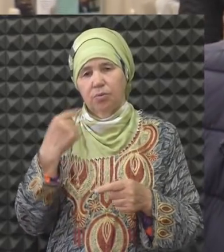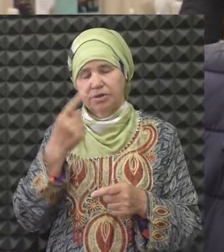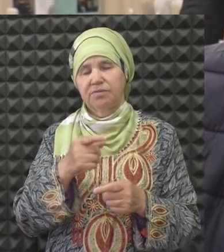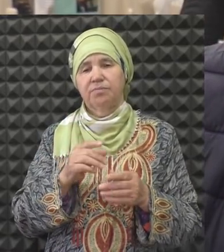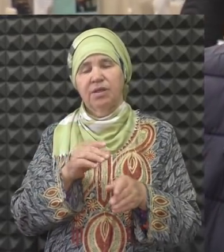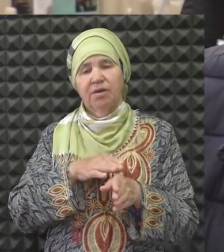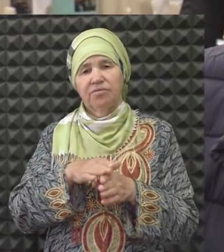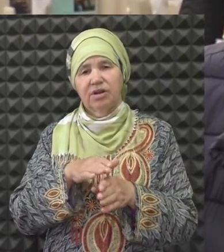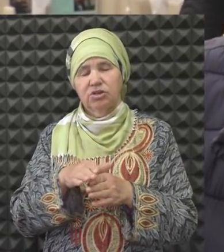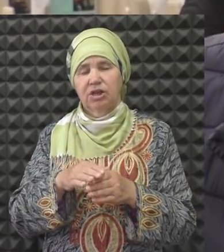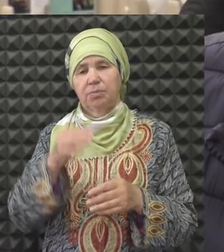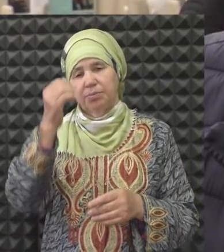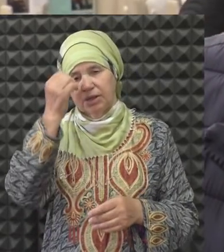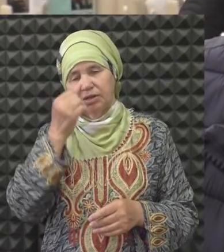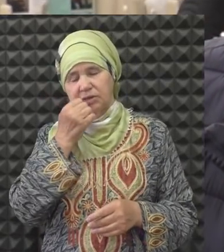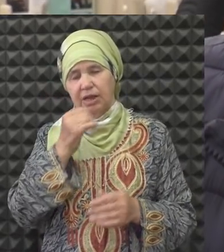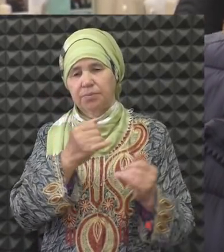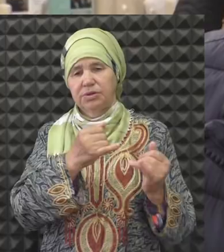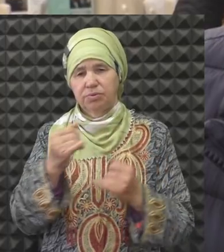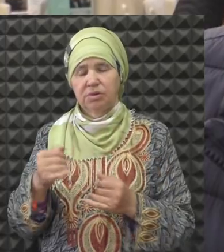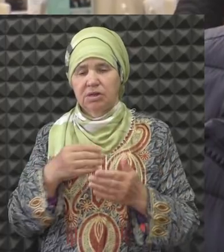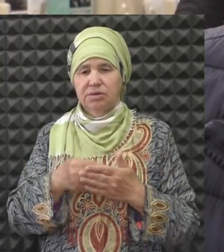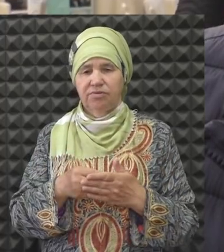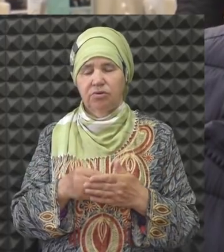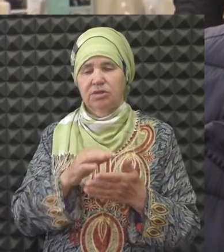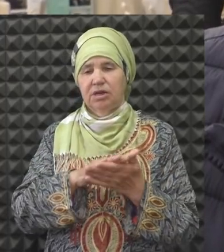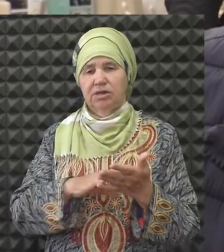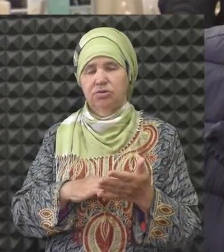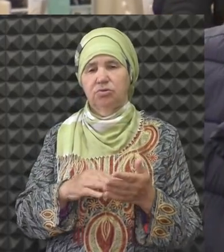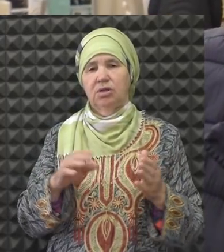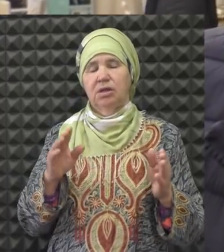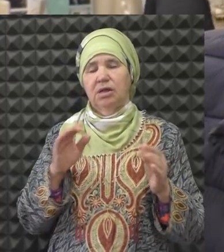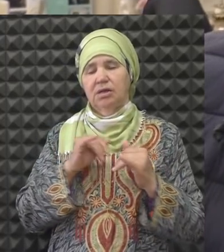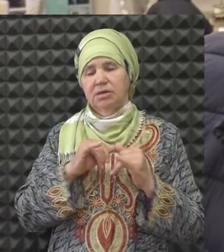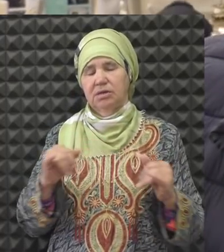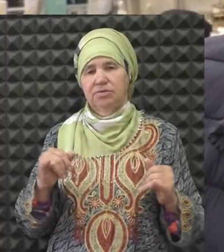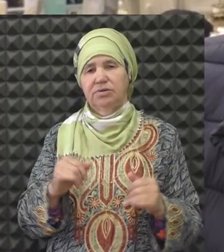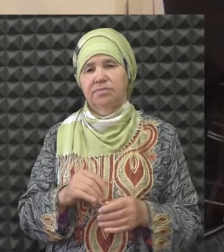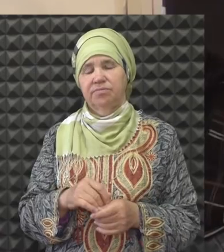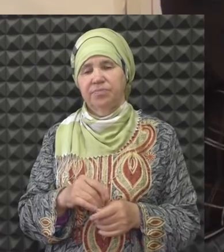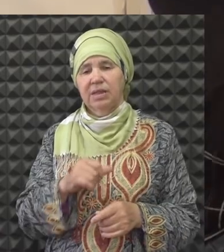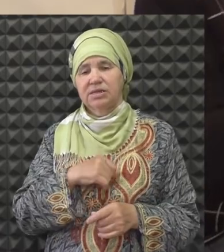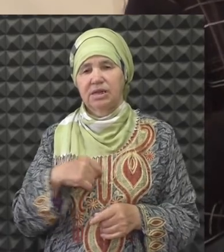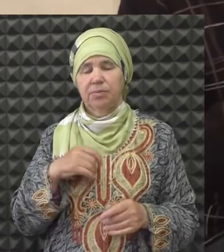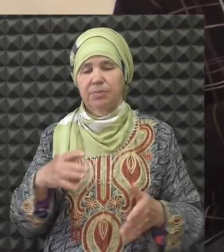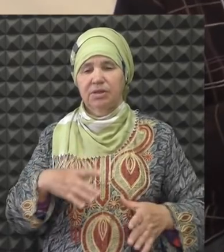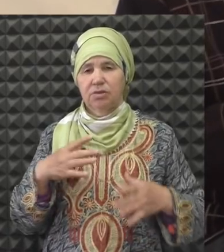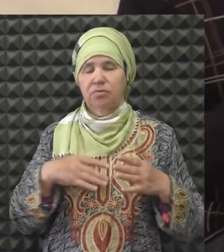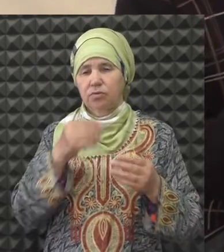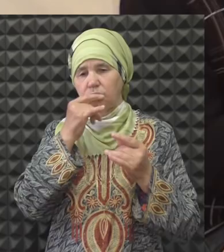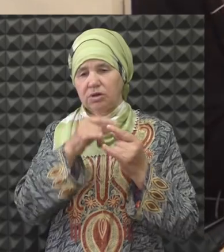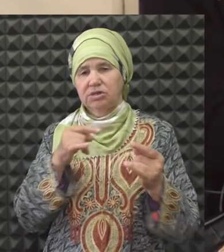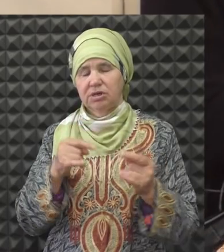таким образом выражают благодарность и тем самым обеспечивают свое дальнейшее устойчивое развитие. Традиционно в